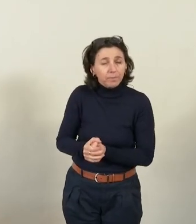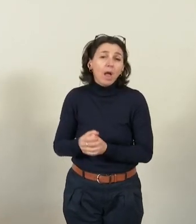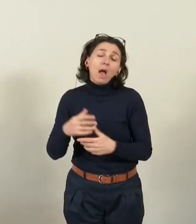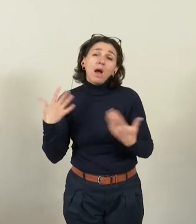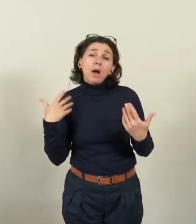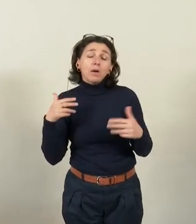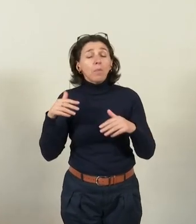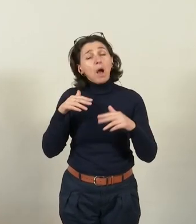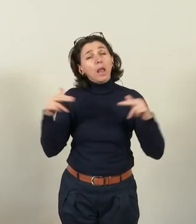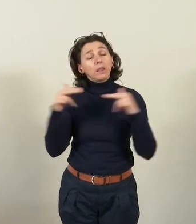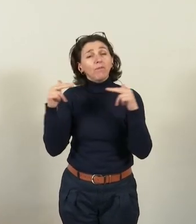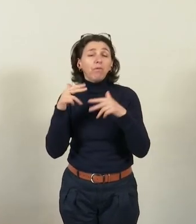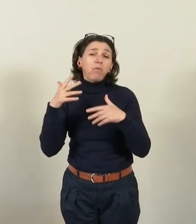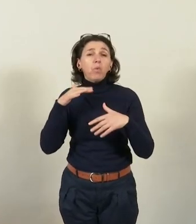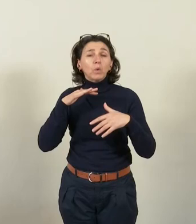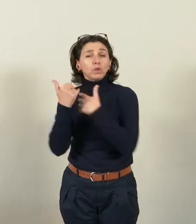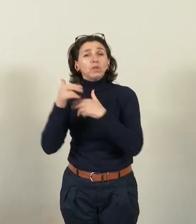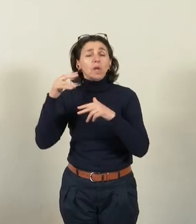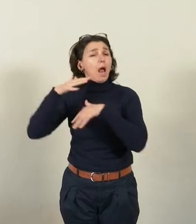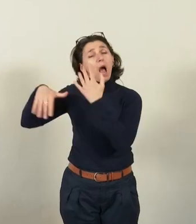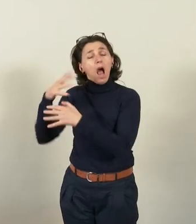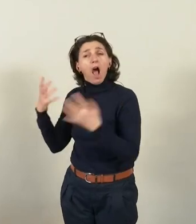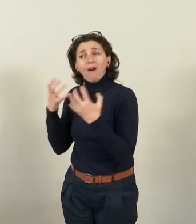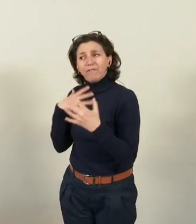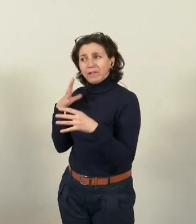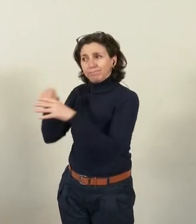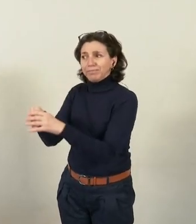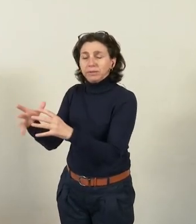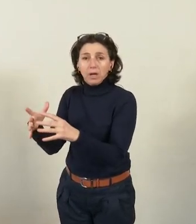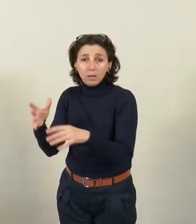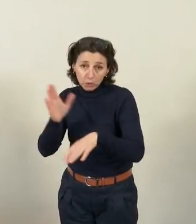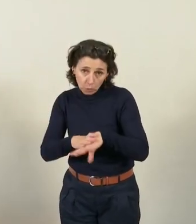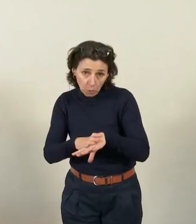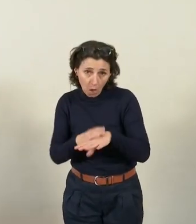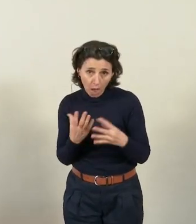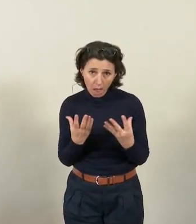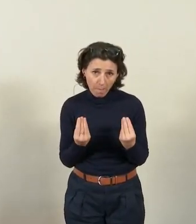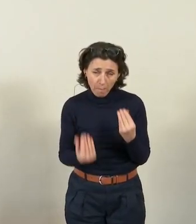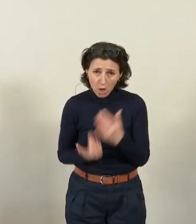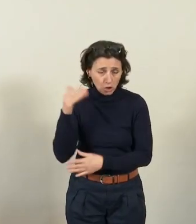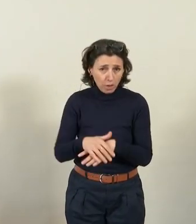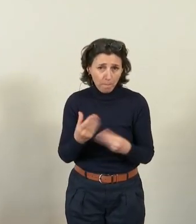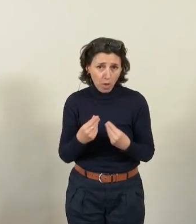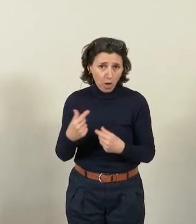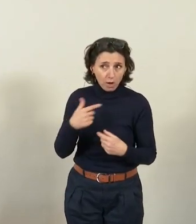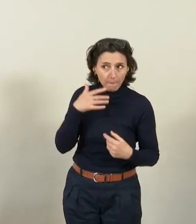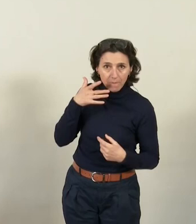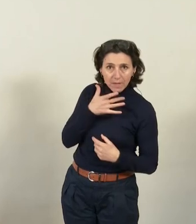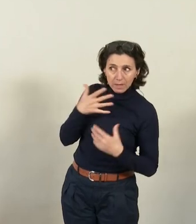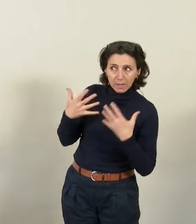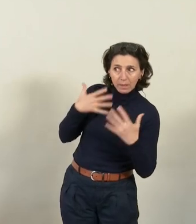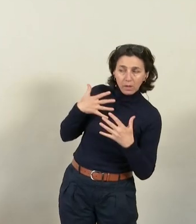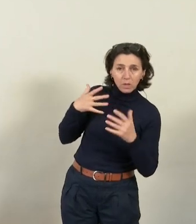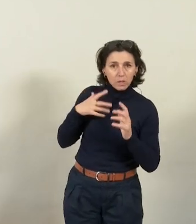ne pas citer les lieux pour ne pas aggraver la chute qui vivent dans la peur sous la menace dans des conditions de vie difficiles et qui ne peuvent pas